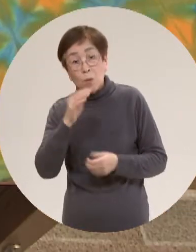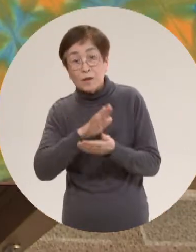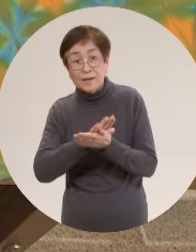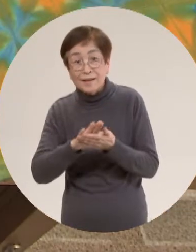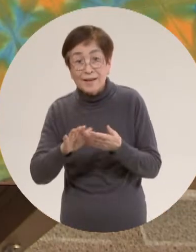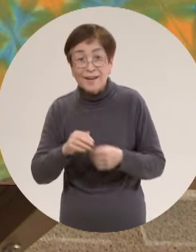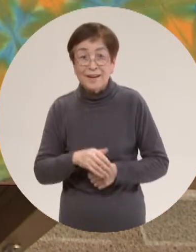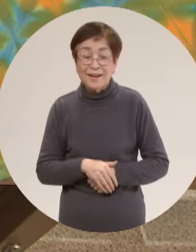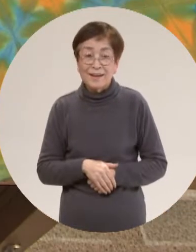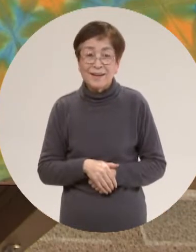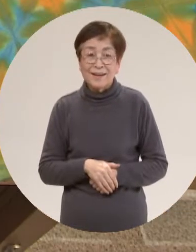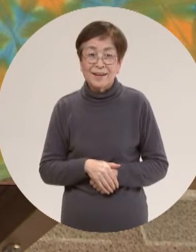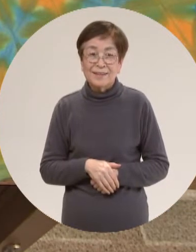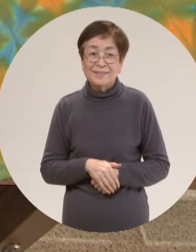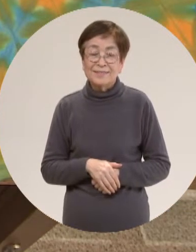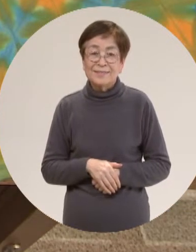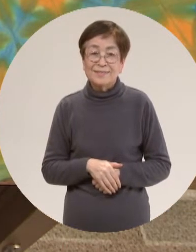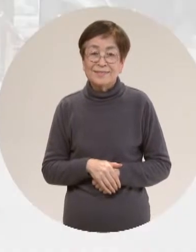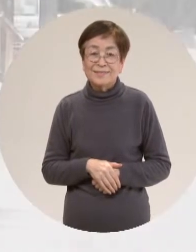あ、これいいな。